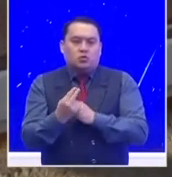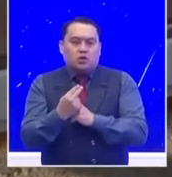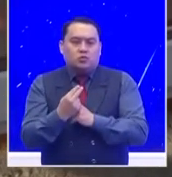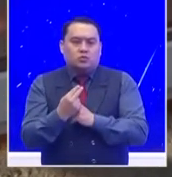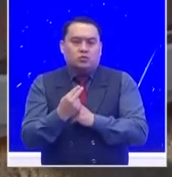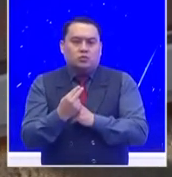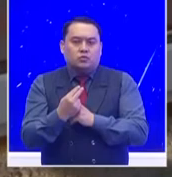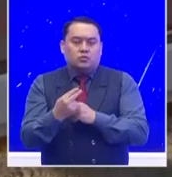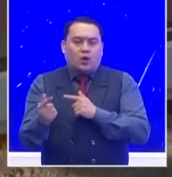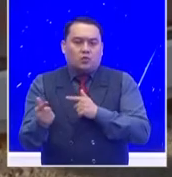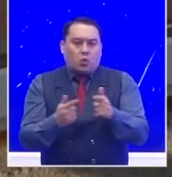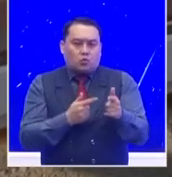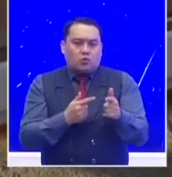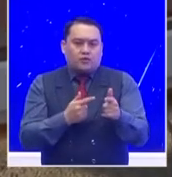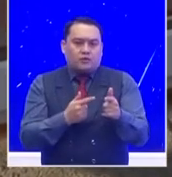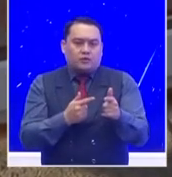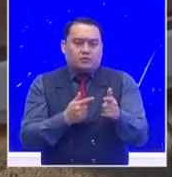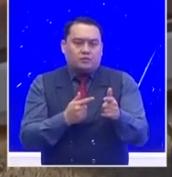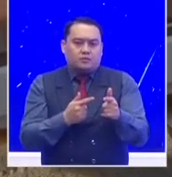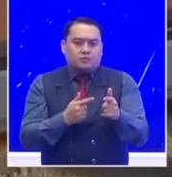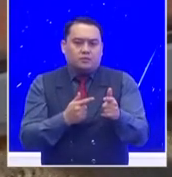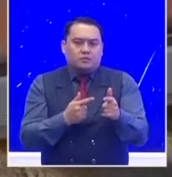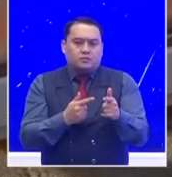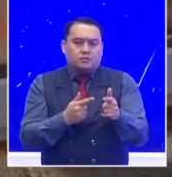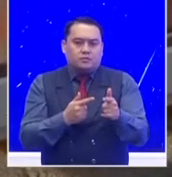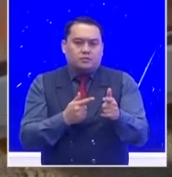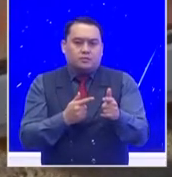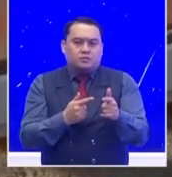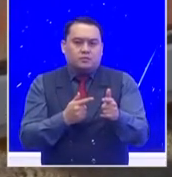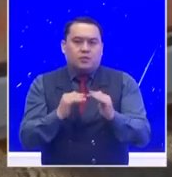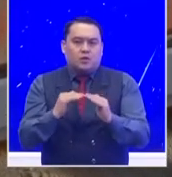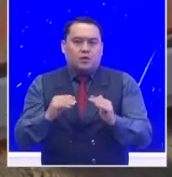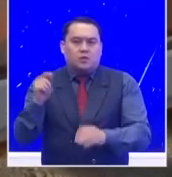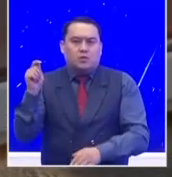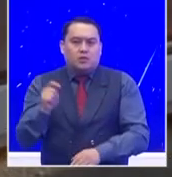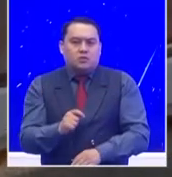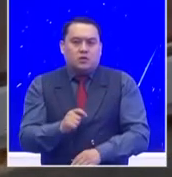которые подготовят, приготовят. Лично при мне даже малые дети приезжали.